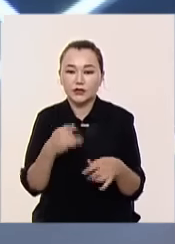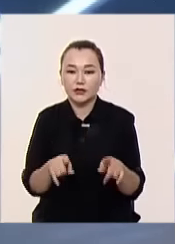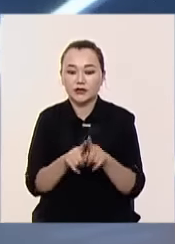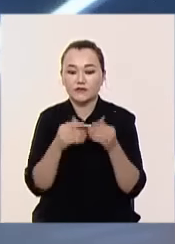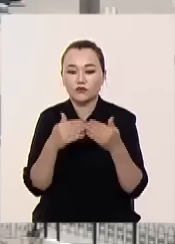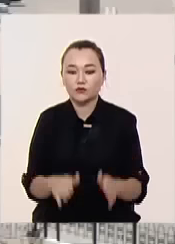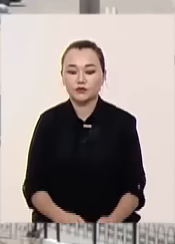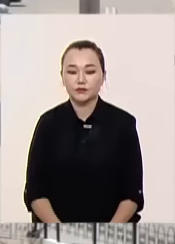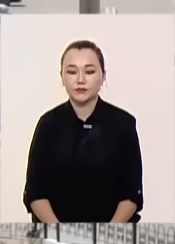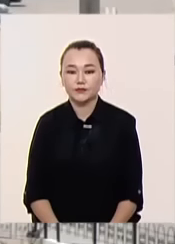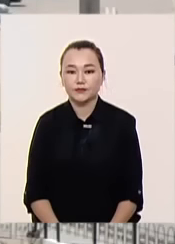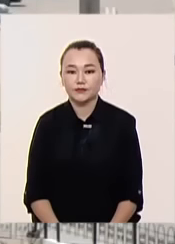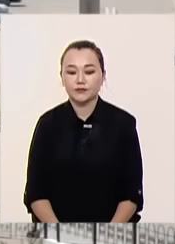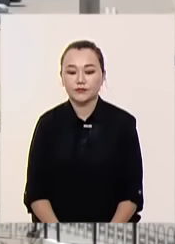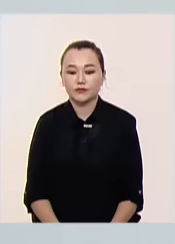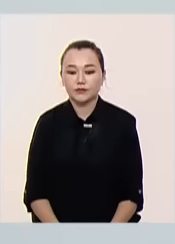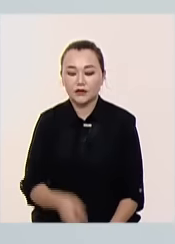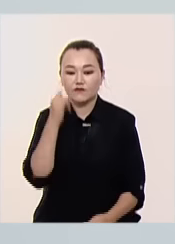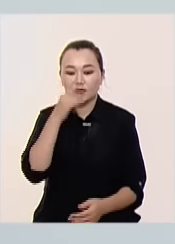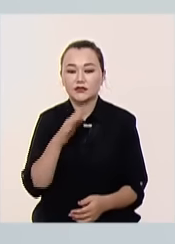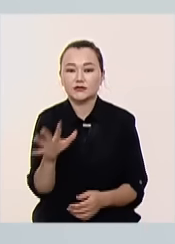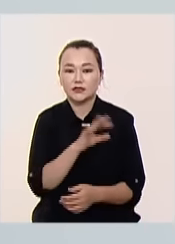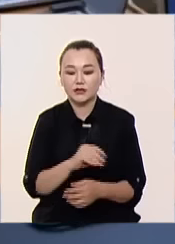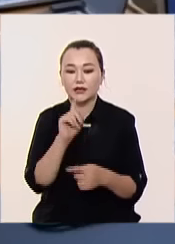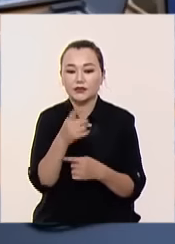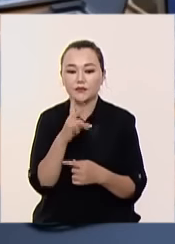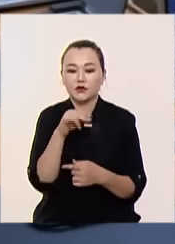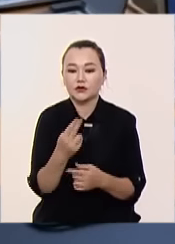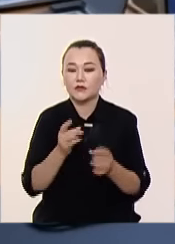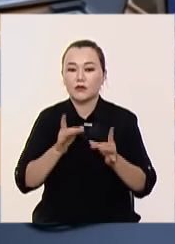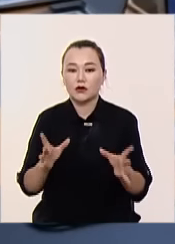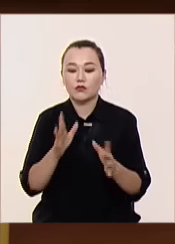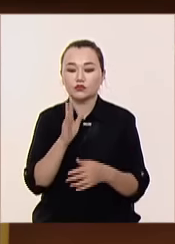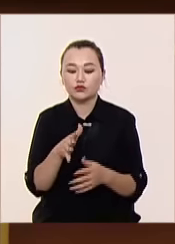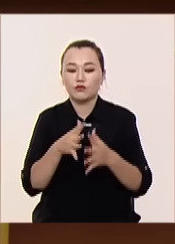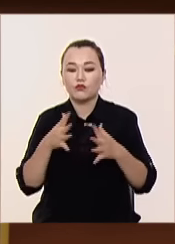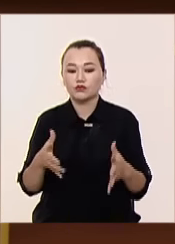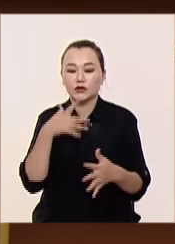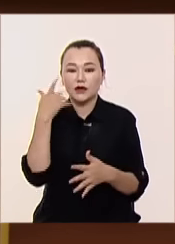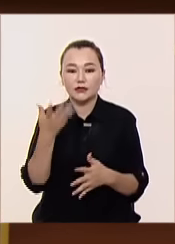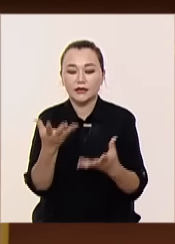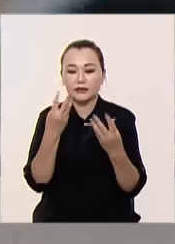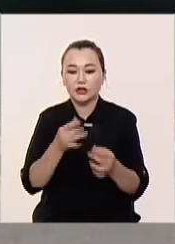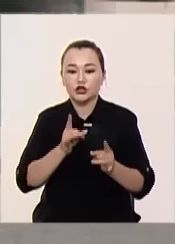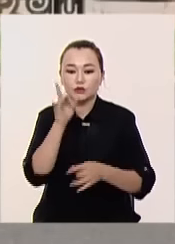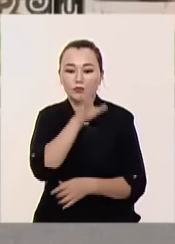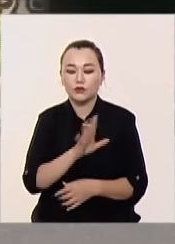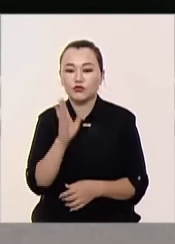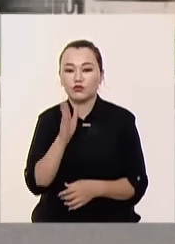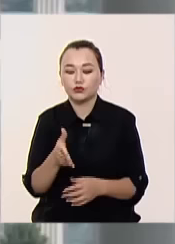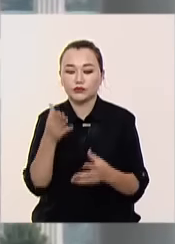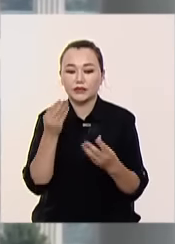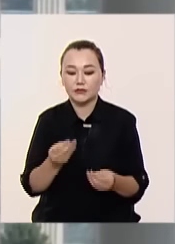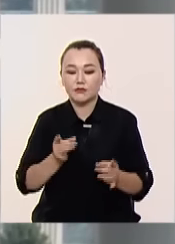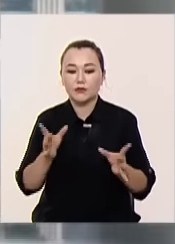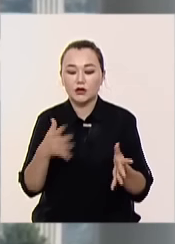выпуске. В Казахстане одним национальным праздником станет больше, когда отметим День Республики. Как наши